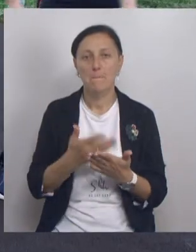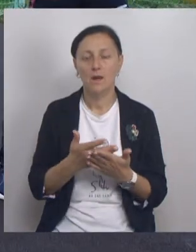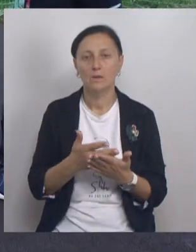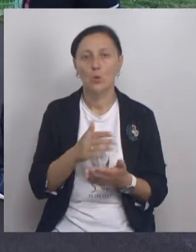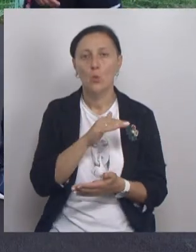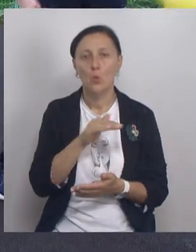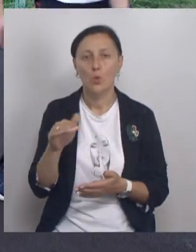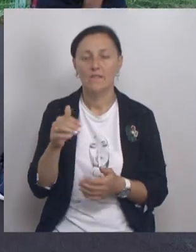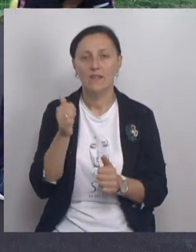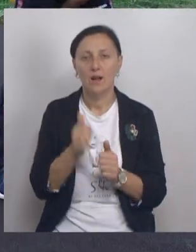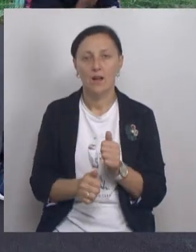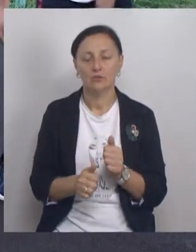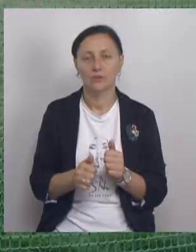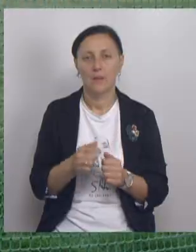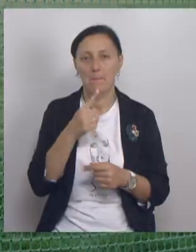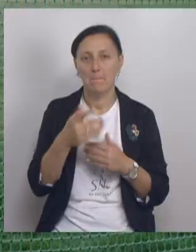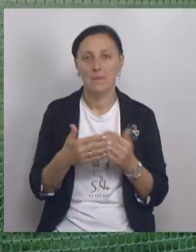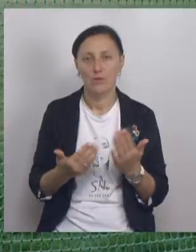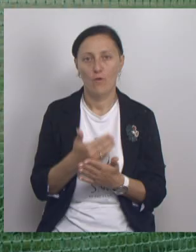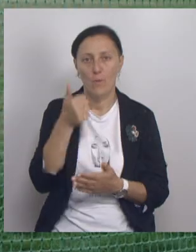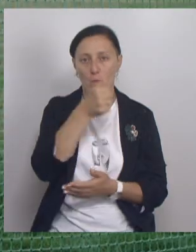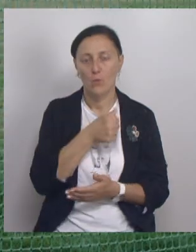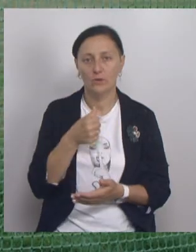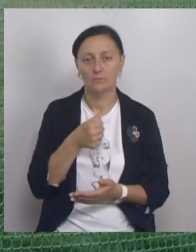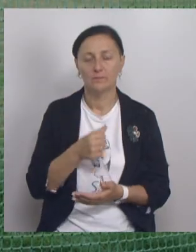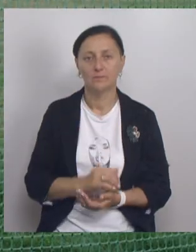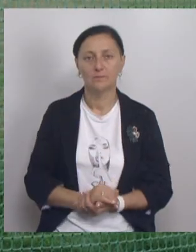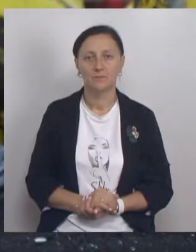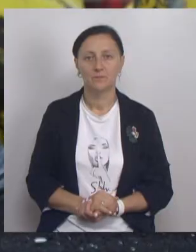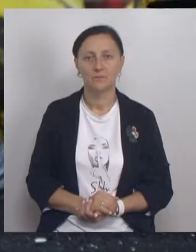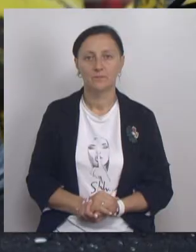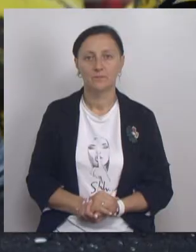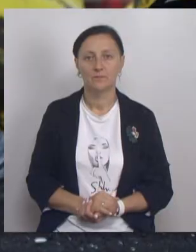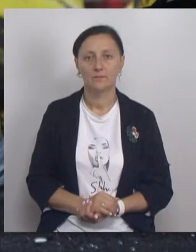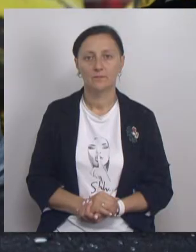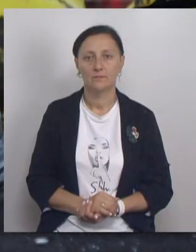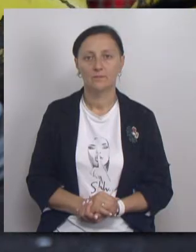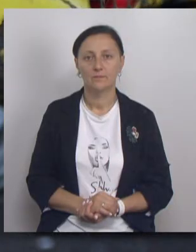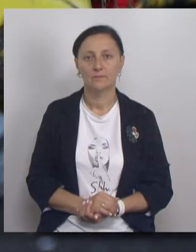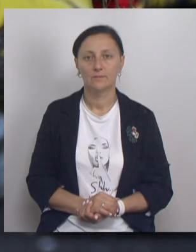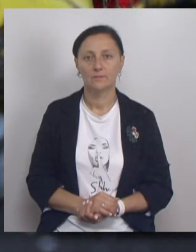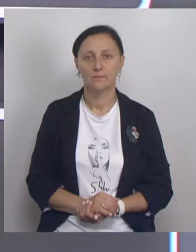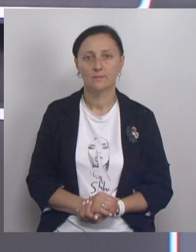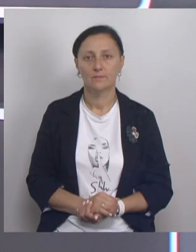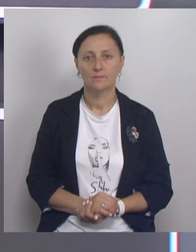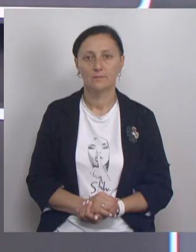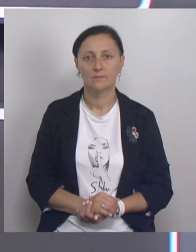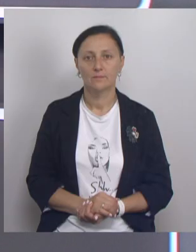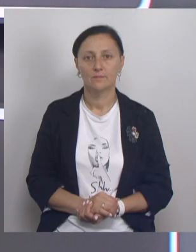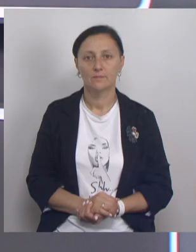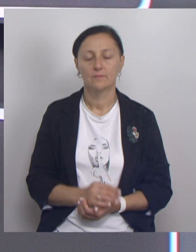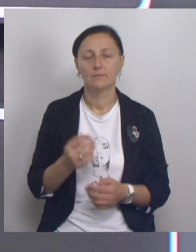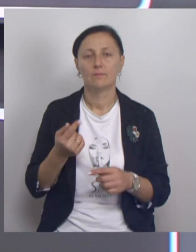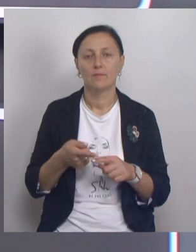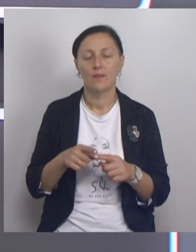каждого спортсмена перед новым сезоном. Анастасия Макарова, Вадим Кулинич. Такой день на Мире Белогорье. На